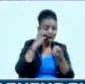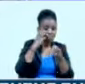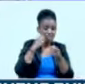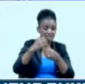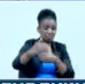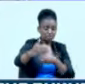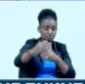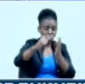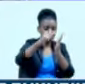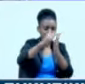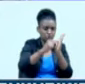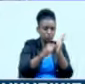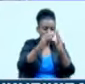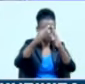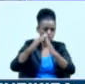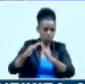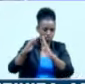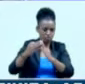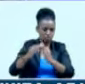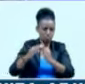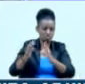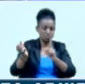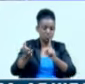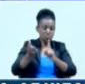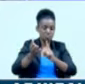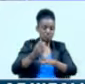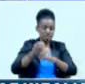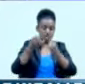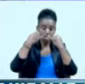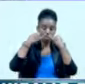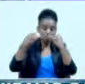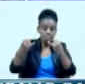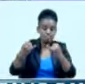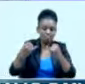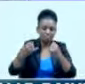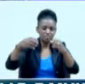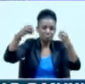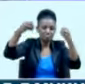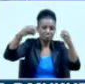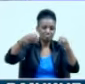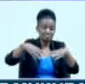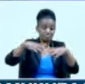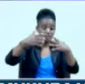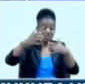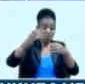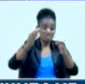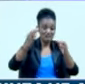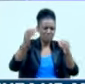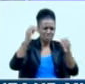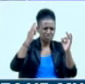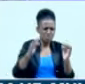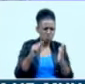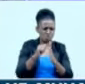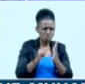imbere n'urutonde mu midugudu y'uzabona urukingo ku buryo twamubwira tuti uwagaragayeho cyangwa se wujuje